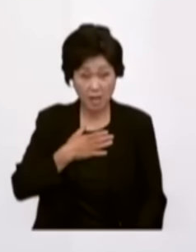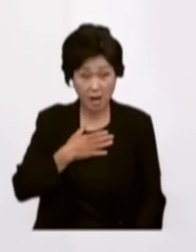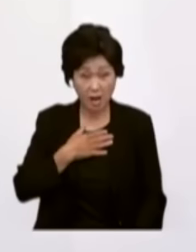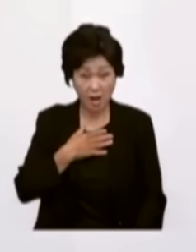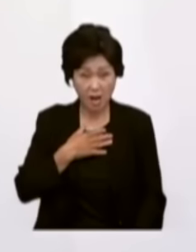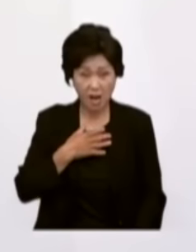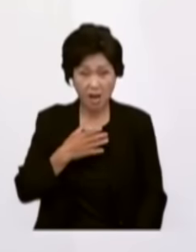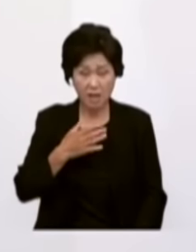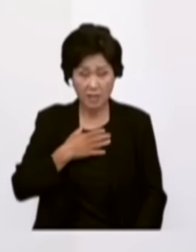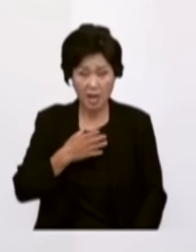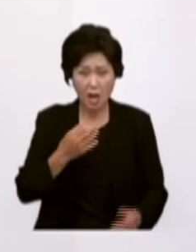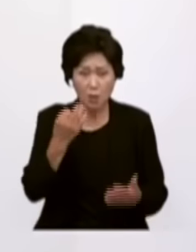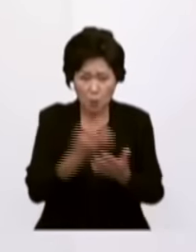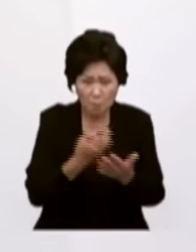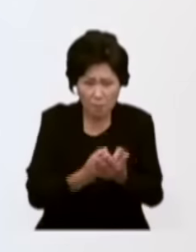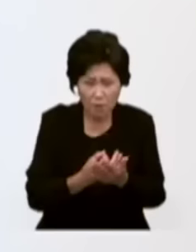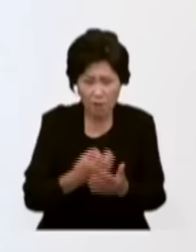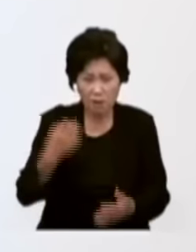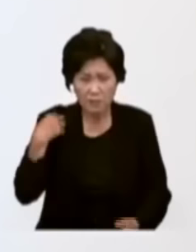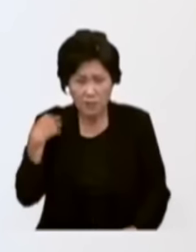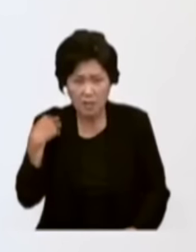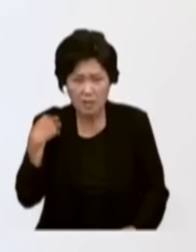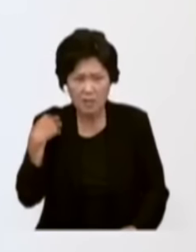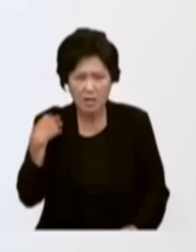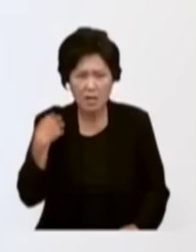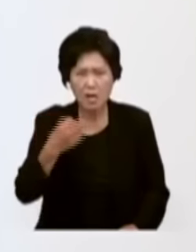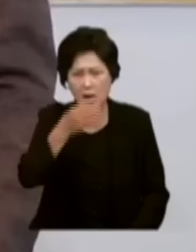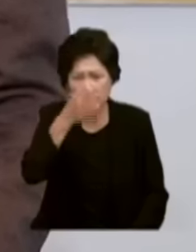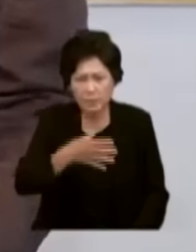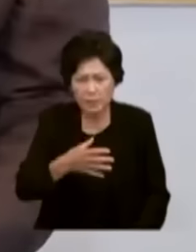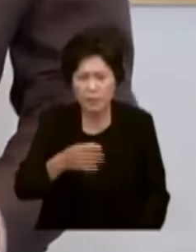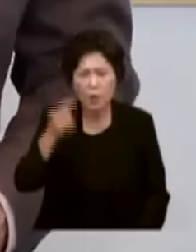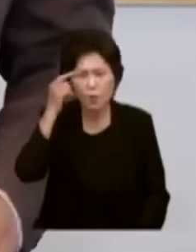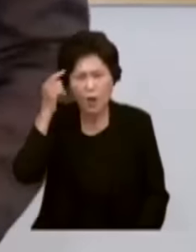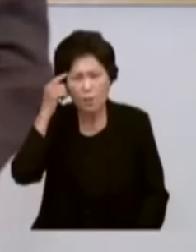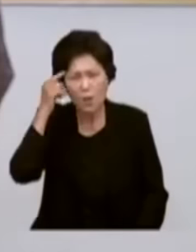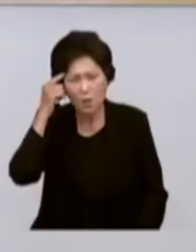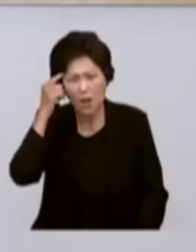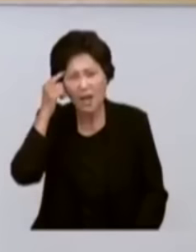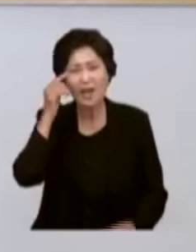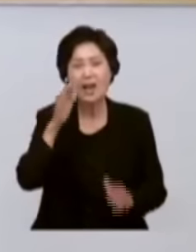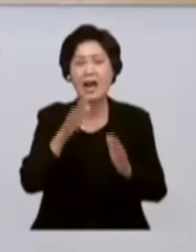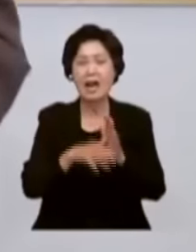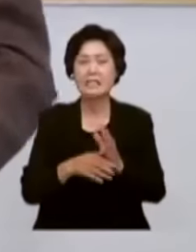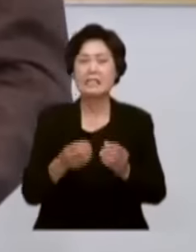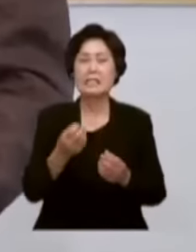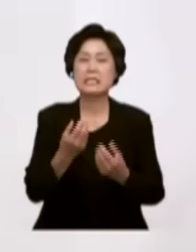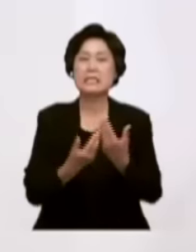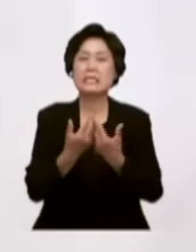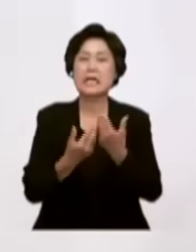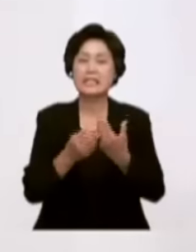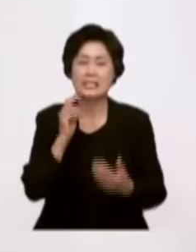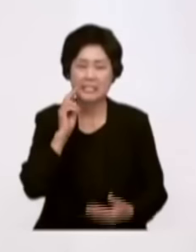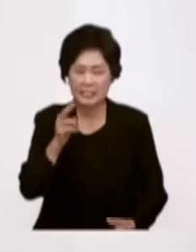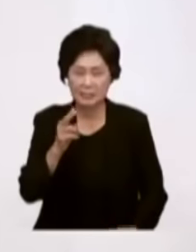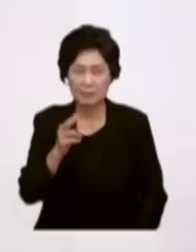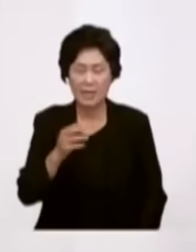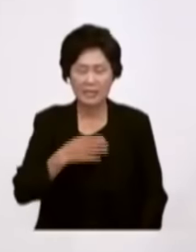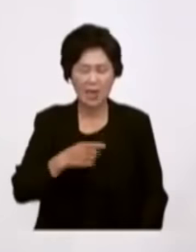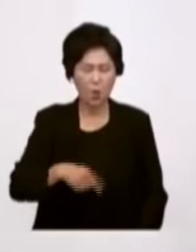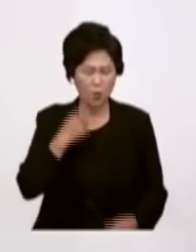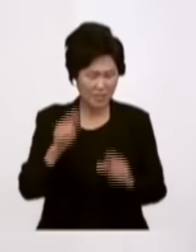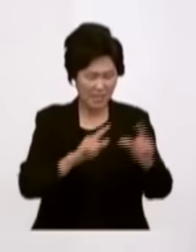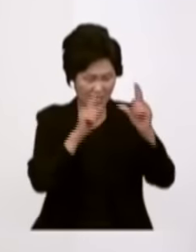벌어오면서 일을 해야 돼? 아. 내가 왜 이렇게 살아야 돼? 나 빨리 충청도 양반 집을 빨리 내가 나가든지 내가 나가서 혼자